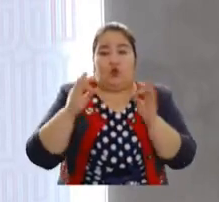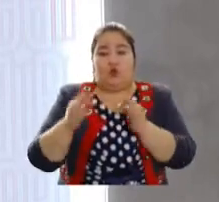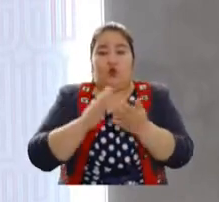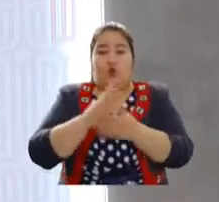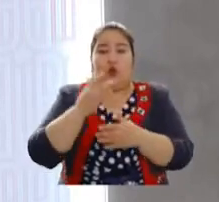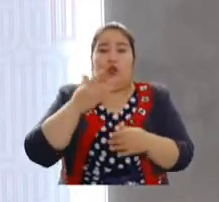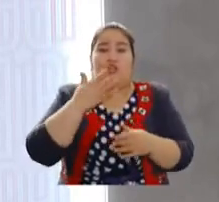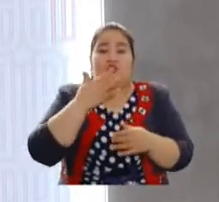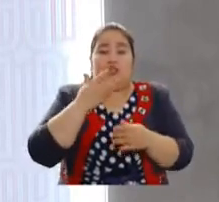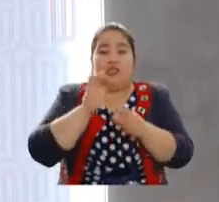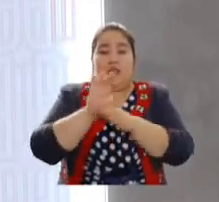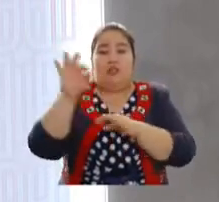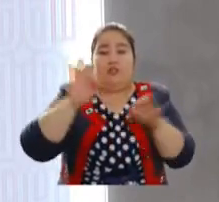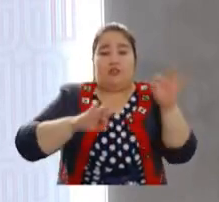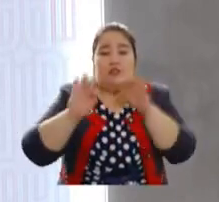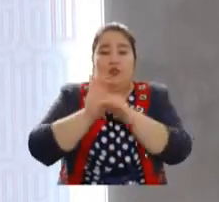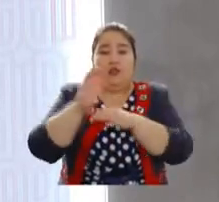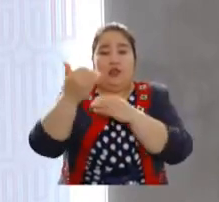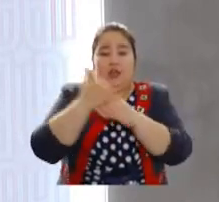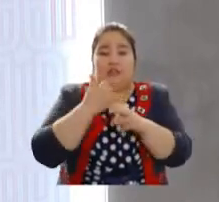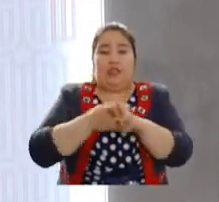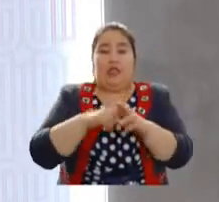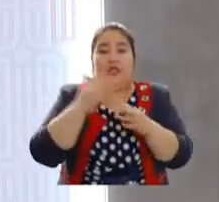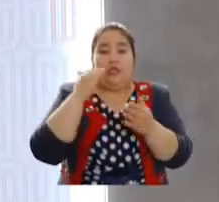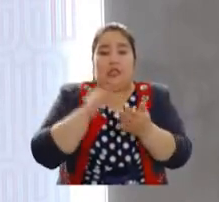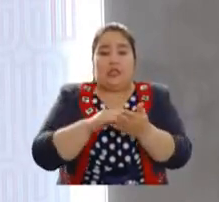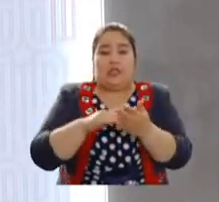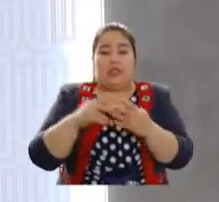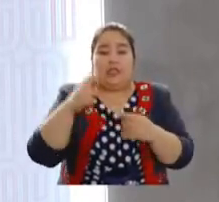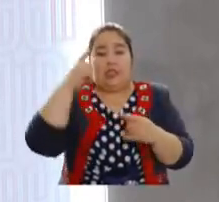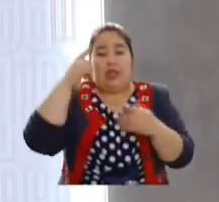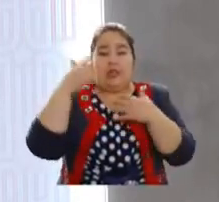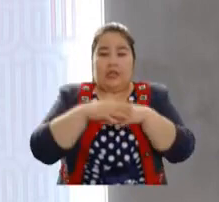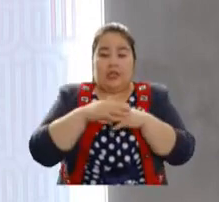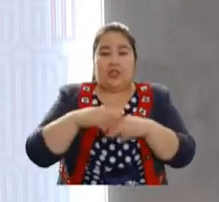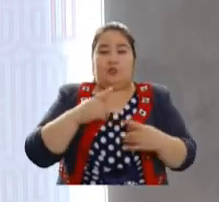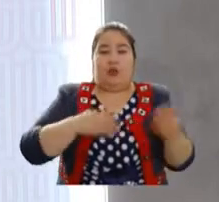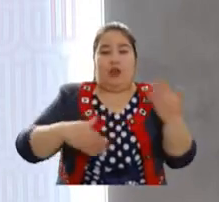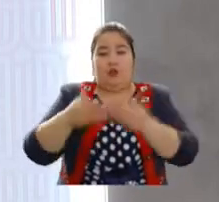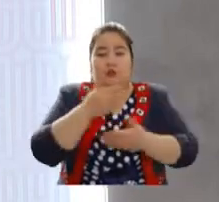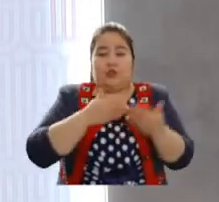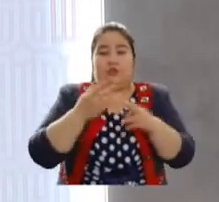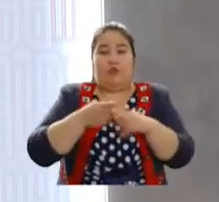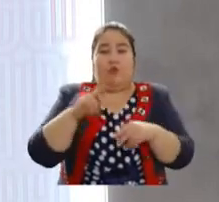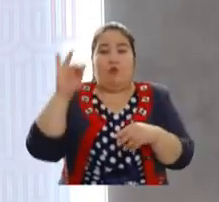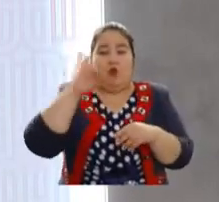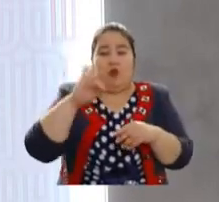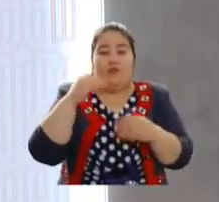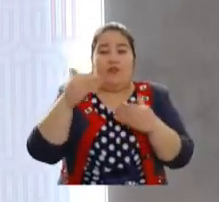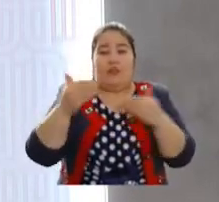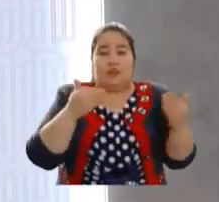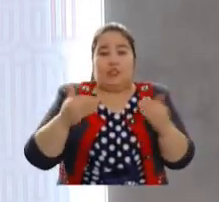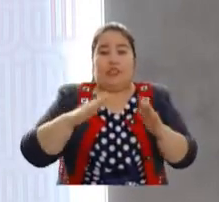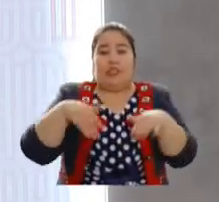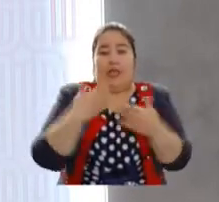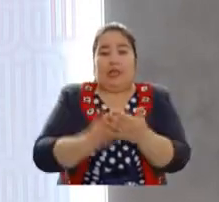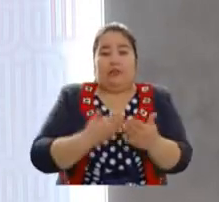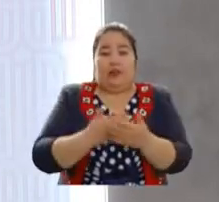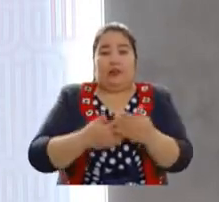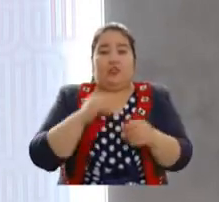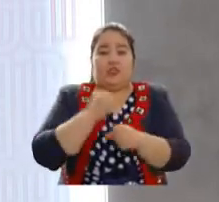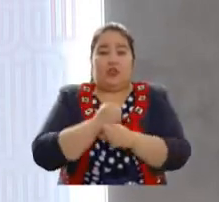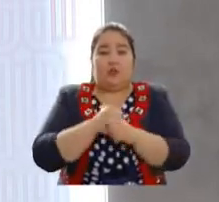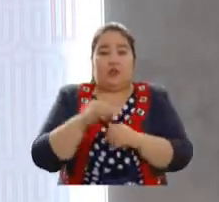chet el investitsiyalar oqimining ta'sirini tahlil etish, prognozlash va bu borada tegishli takliflarni